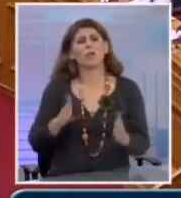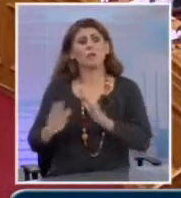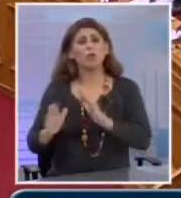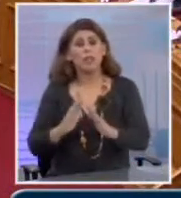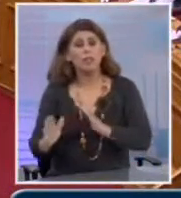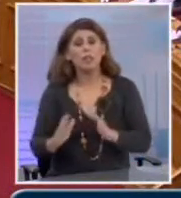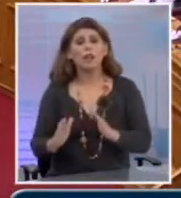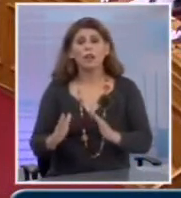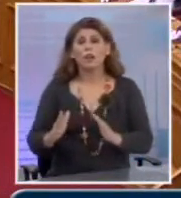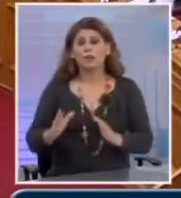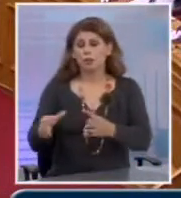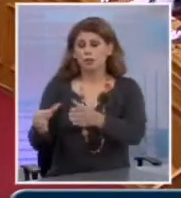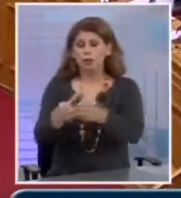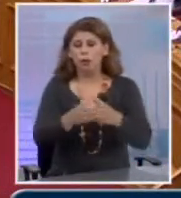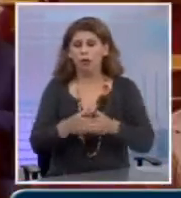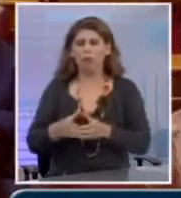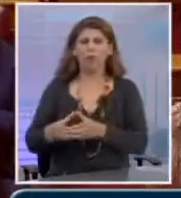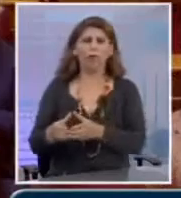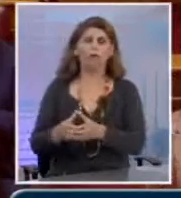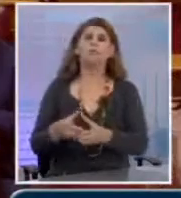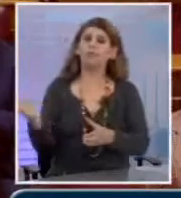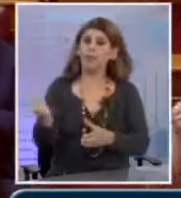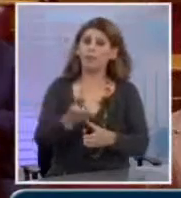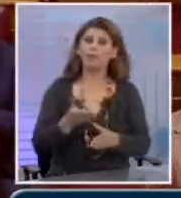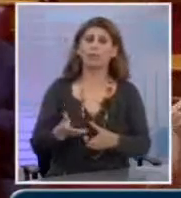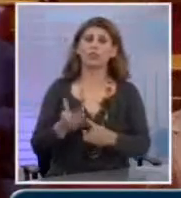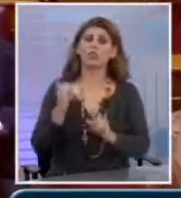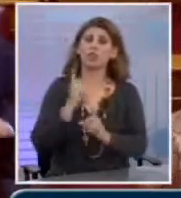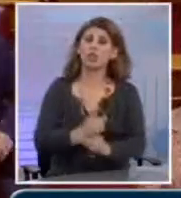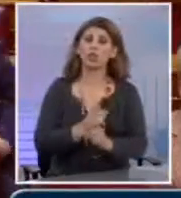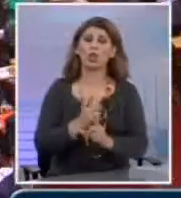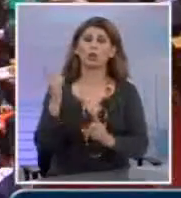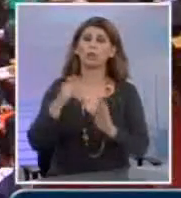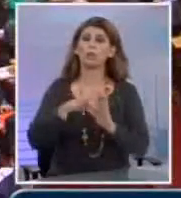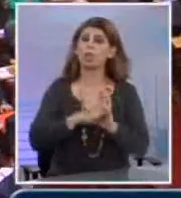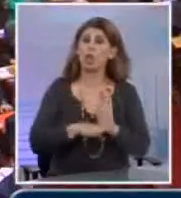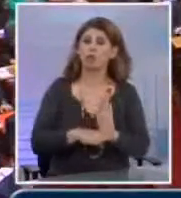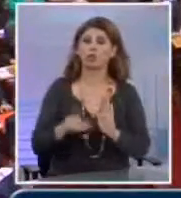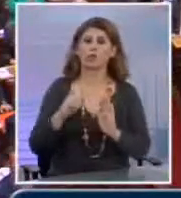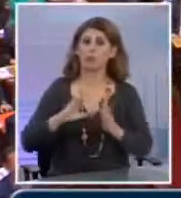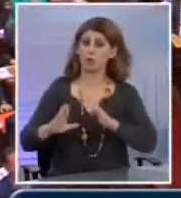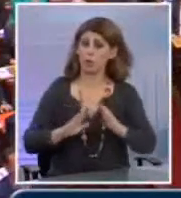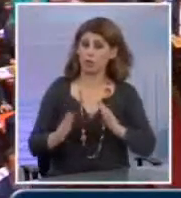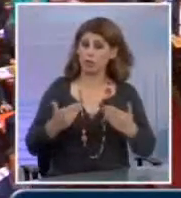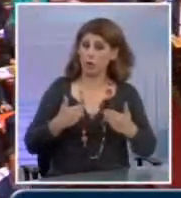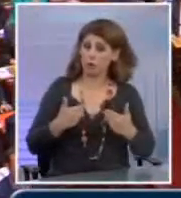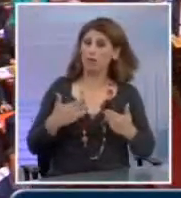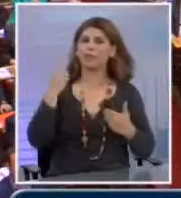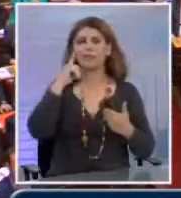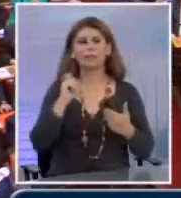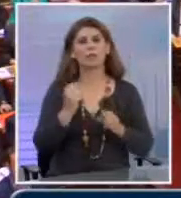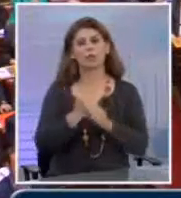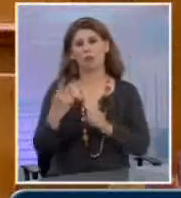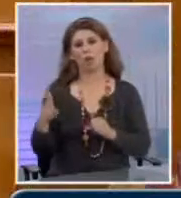προστατεύουμε τις κατηγορίες αυτές των ειδικών μισθολογίων. Και τους προστατεύουμε γιατί ξέρουμε τη δουλειά που